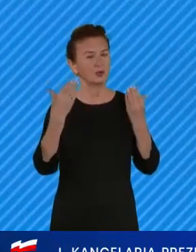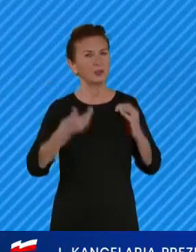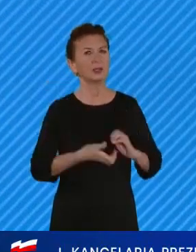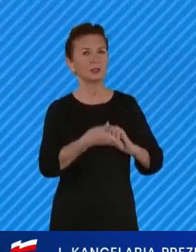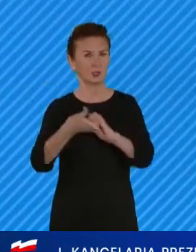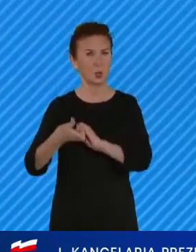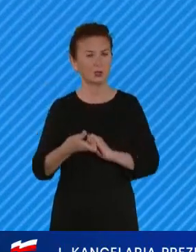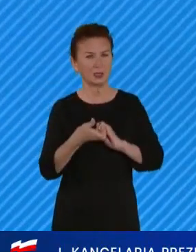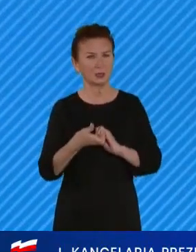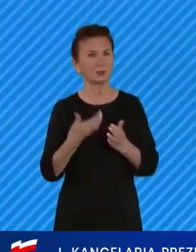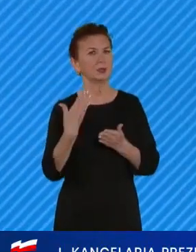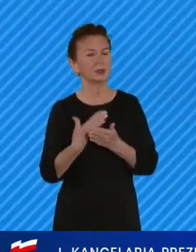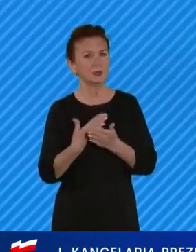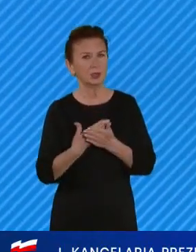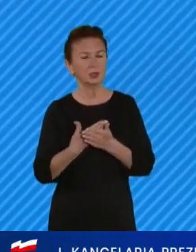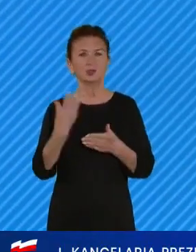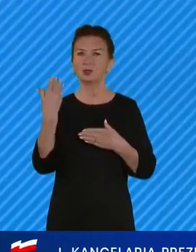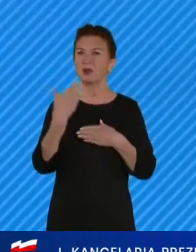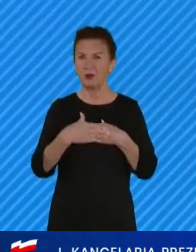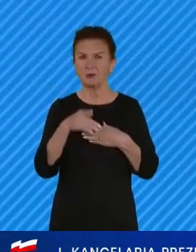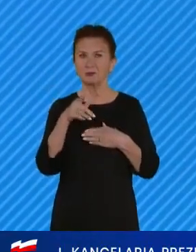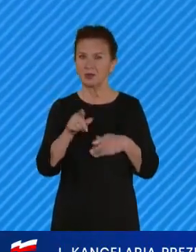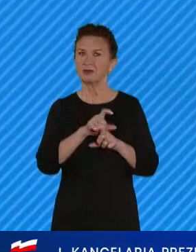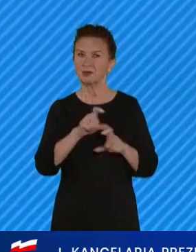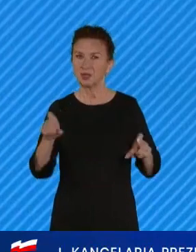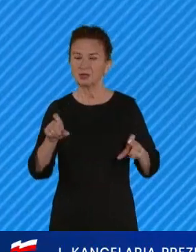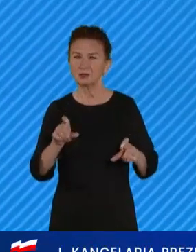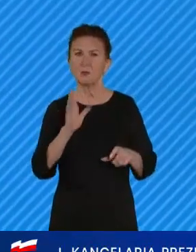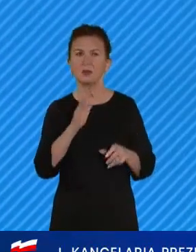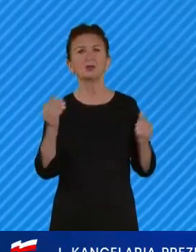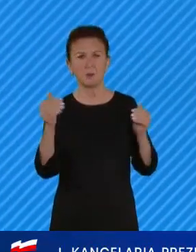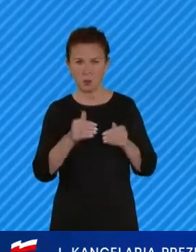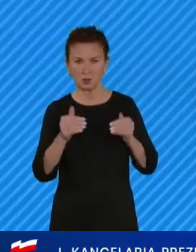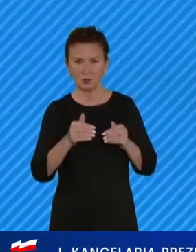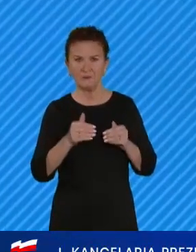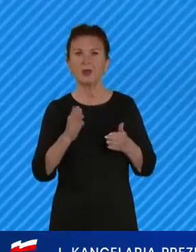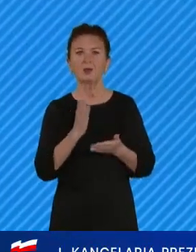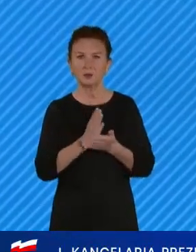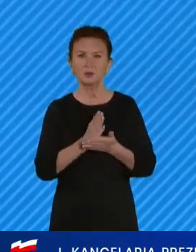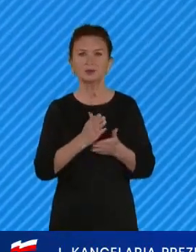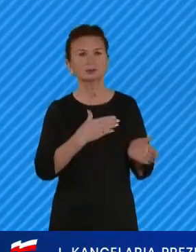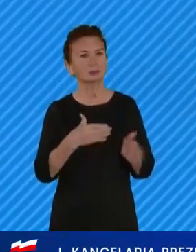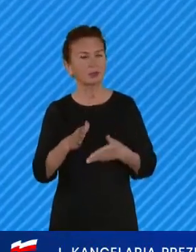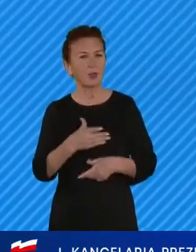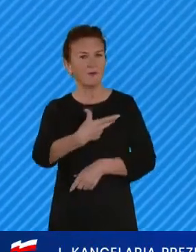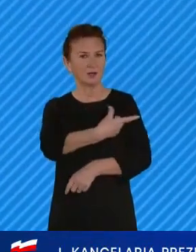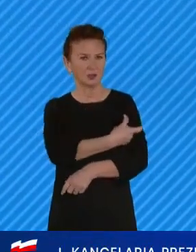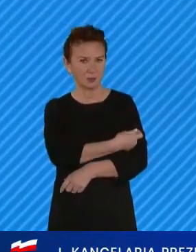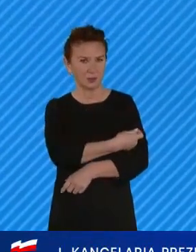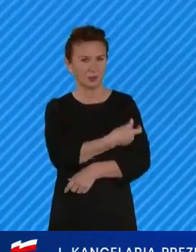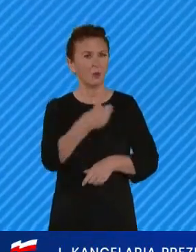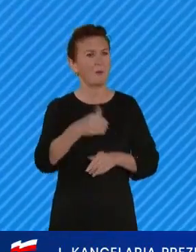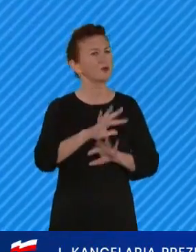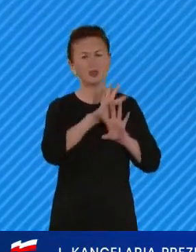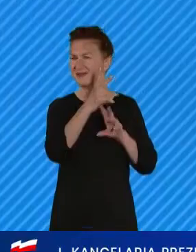tego okresu jest wysoce prawdopodobne, że będzie dostępna szczepionka. Nawet jeżeli nie wszyscy ludzie od razu, czy w